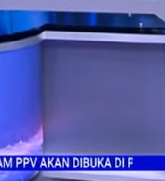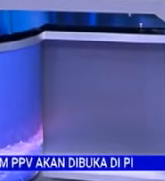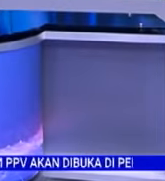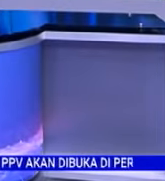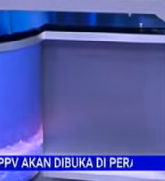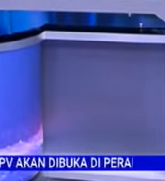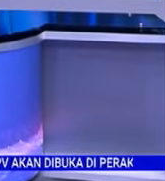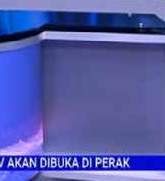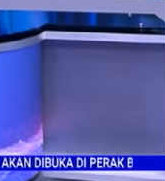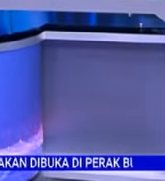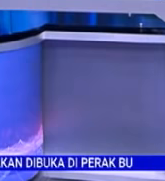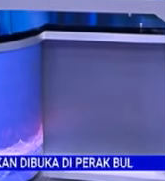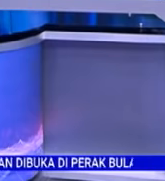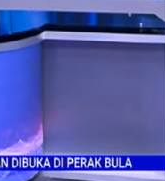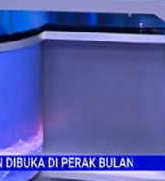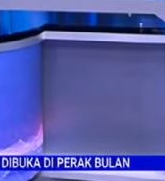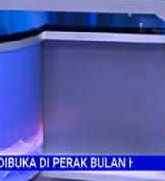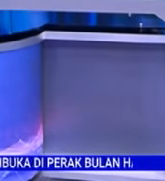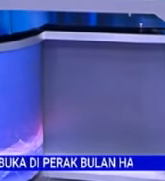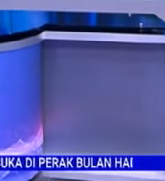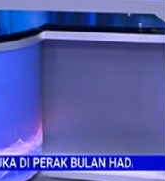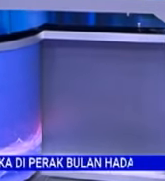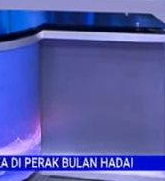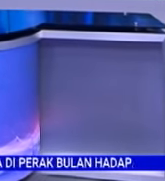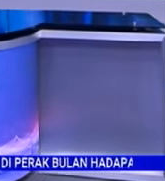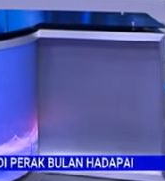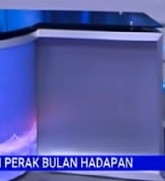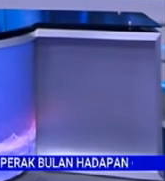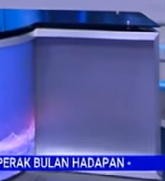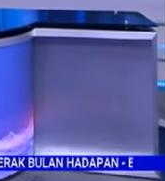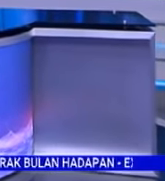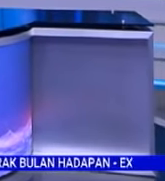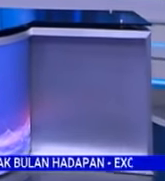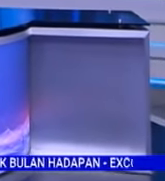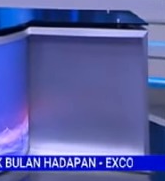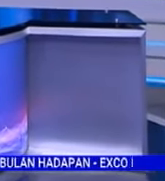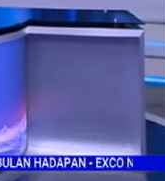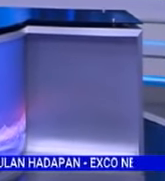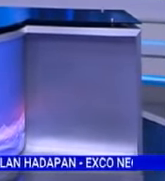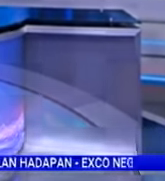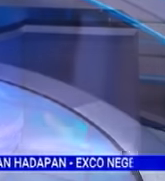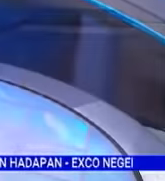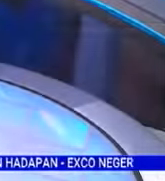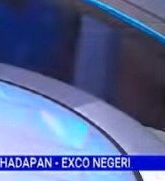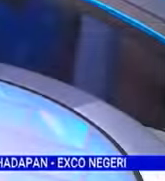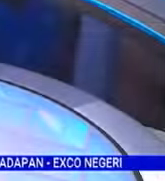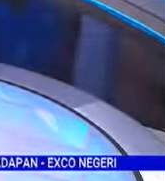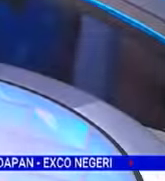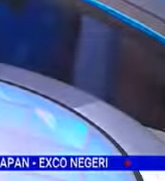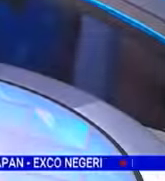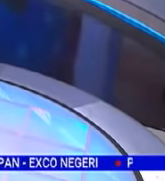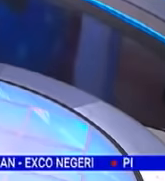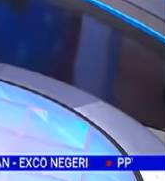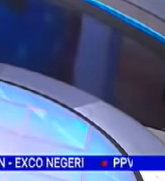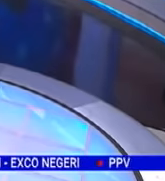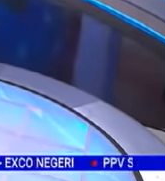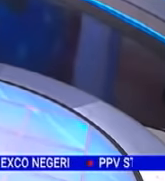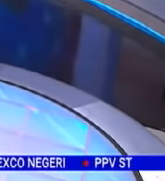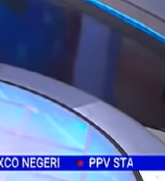Baik, seterusnya berita perdana kami teruskan dengan perkembangan sukan. Kita terus bersama rakan penyampai Nazri Fahmi. Silakan Nazri.